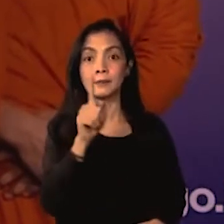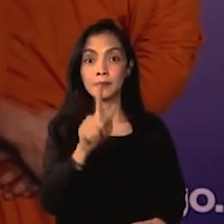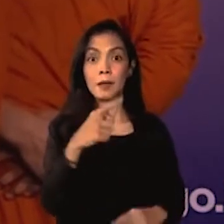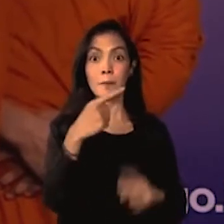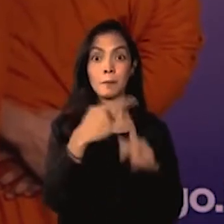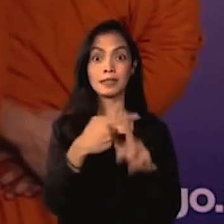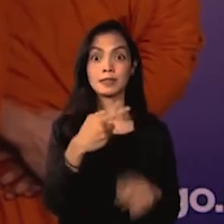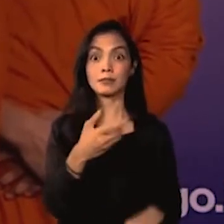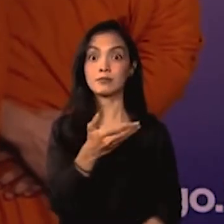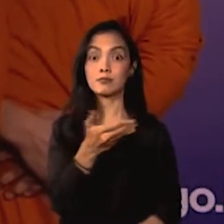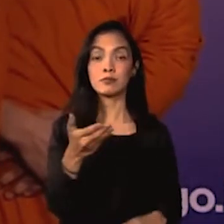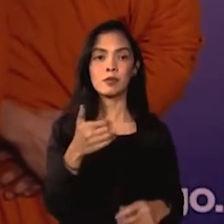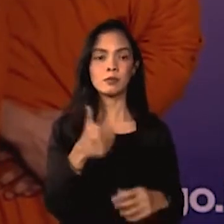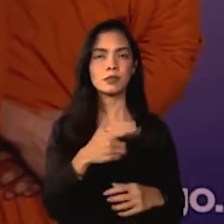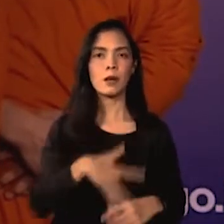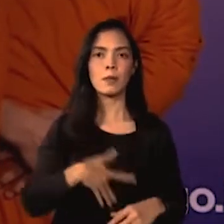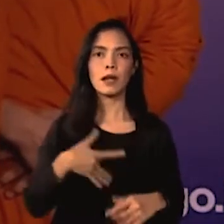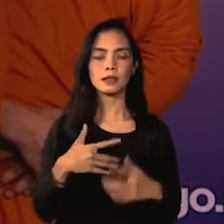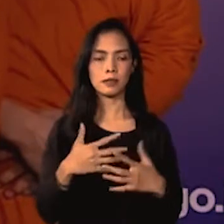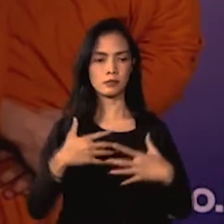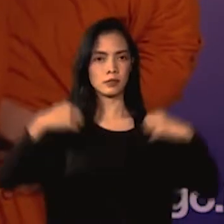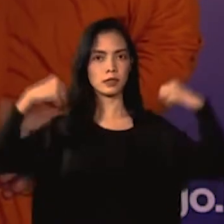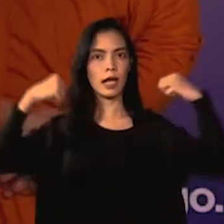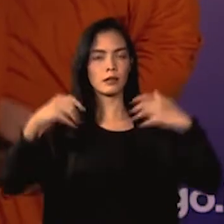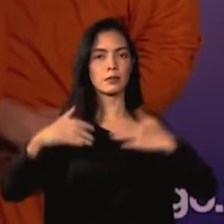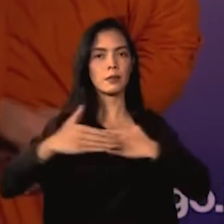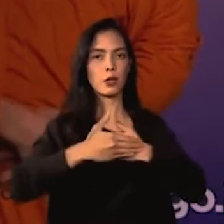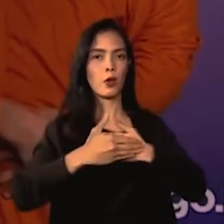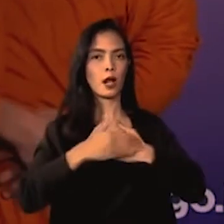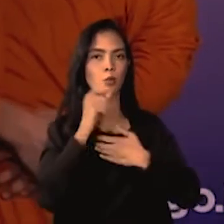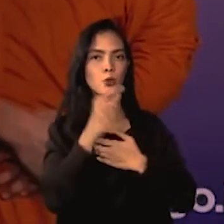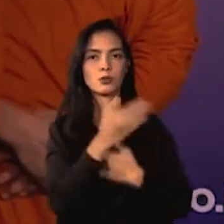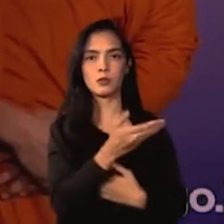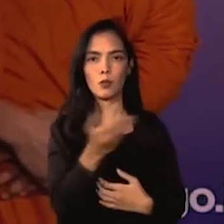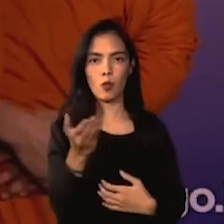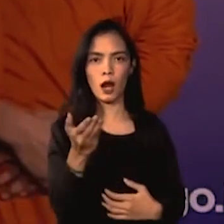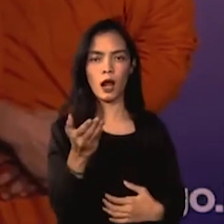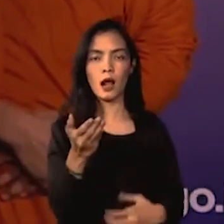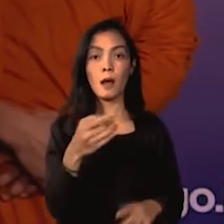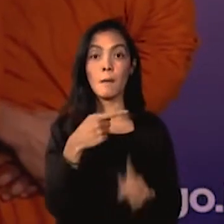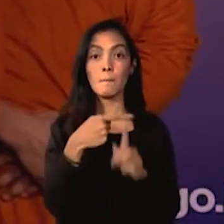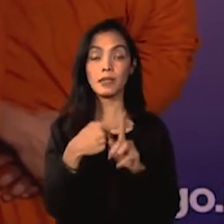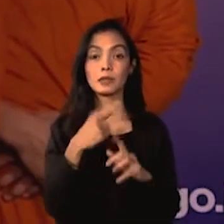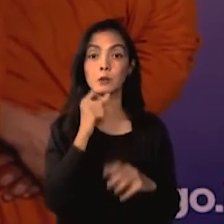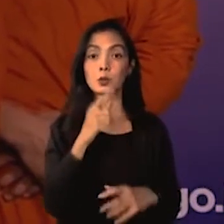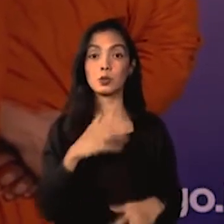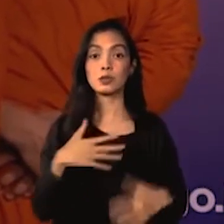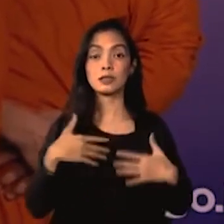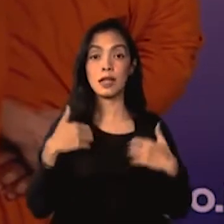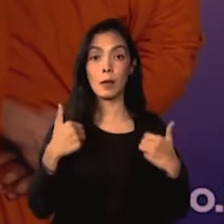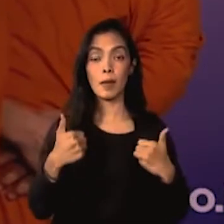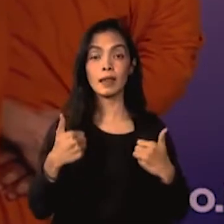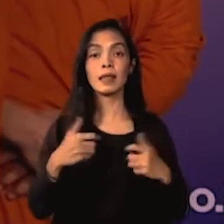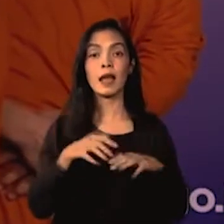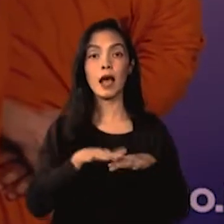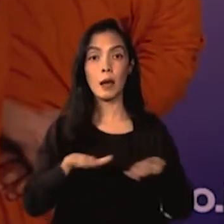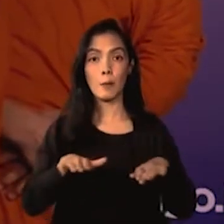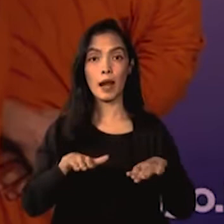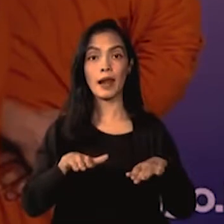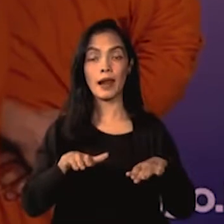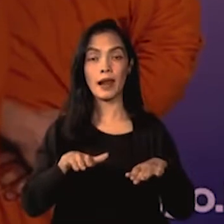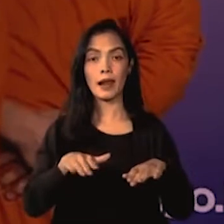dan memberikan jaminan perlindungan kesehatan kepada kita semuanya serta keselamatan keamanan